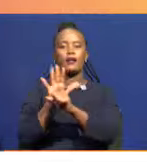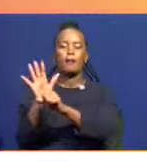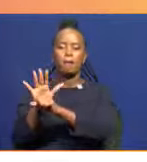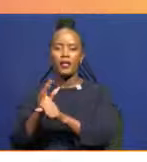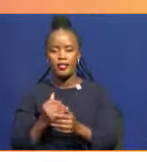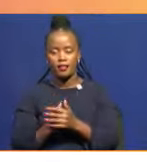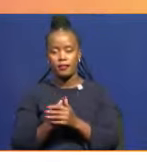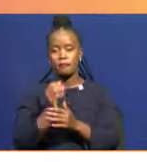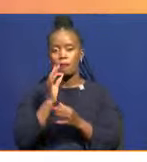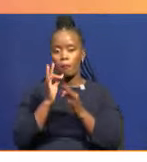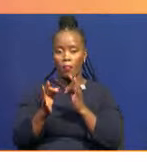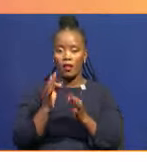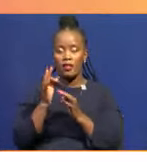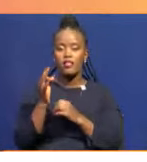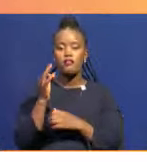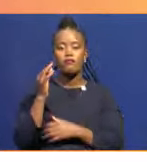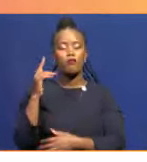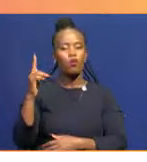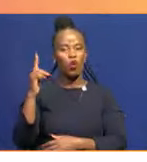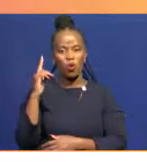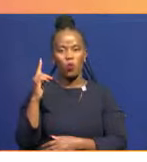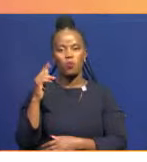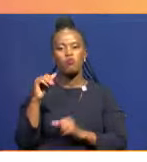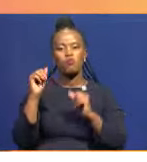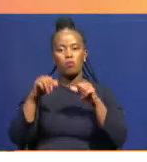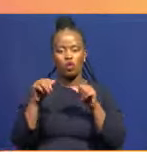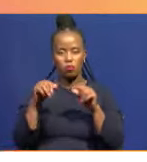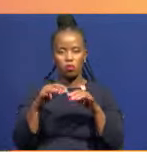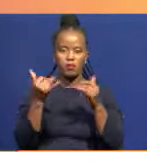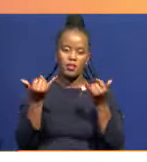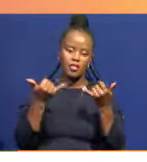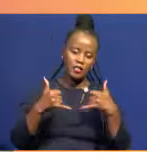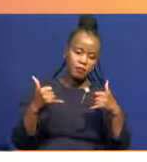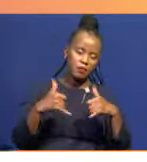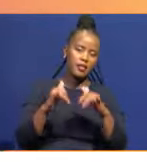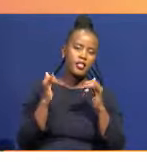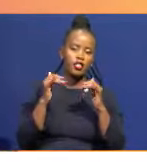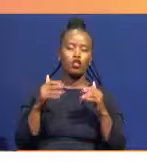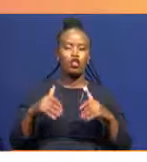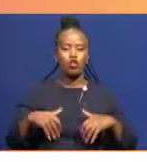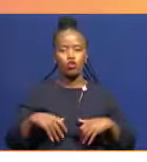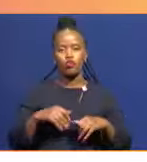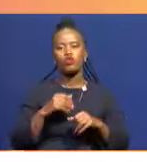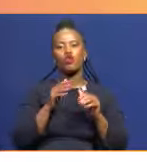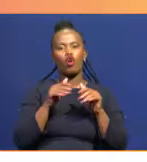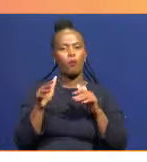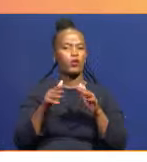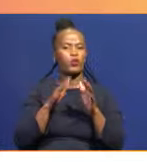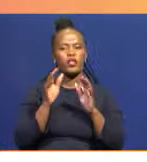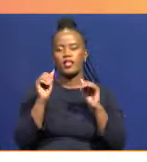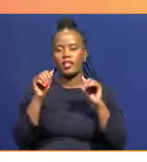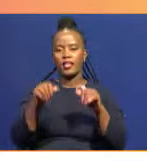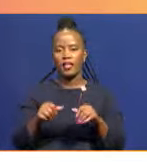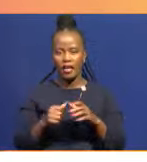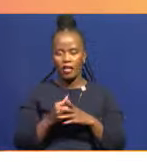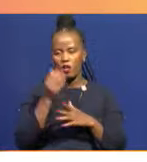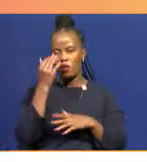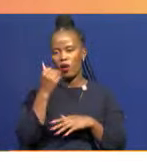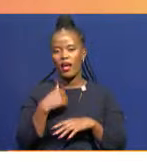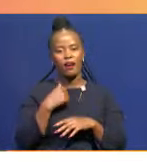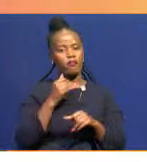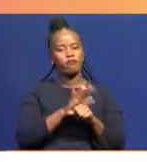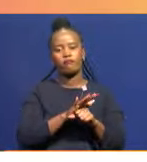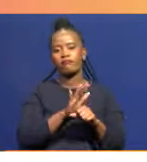sheria inaweza tekelezwa kwa ukamilifu zaidi, vijana wanaweza pata nafasi kwa sababu nafasi zipo mingi venye tumezungumza hapo